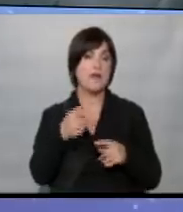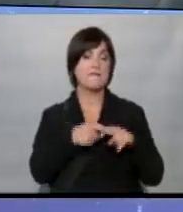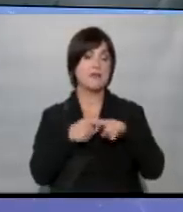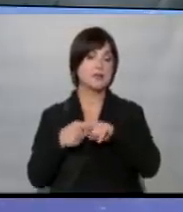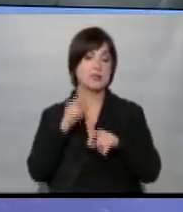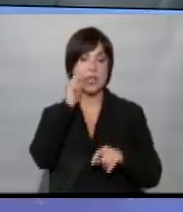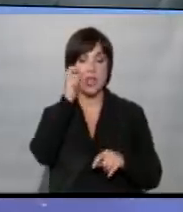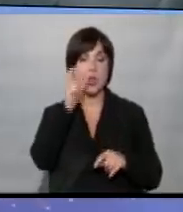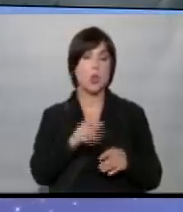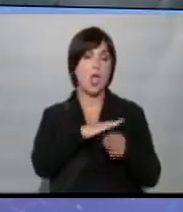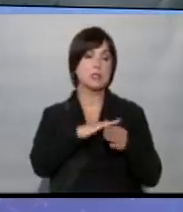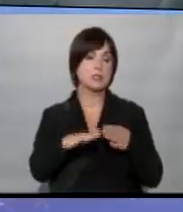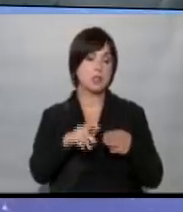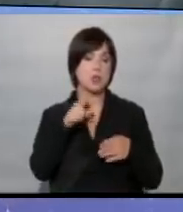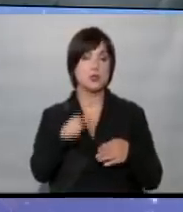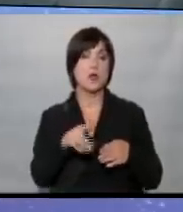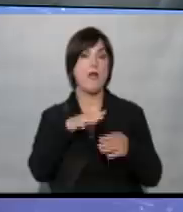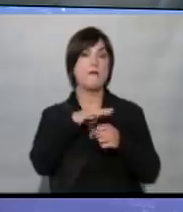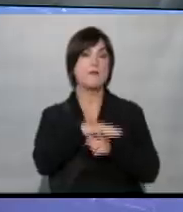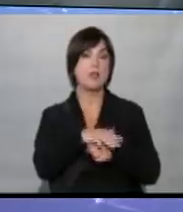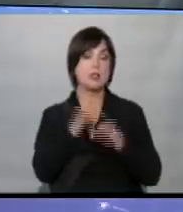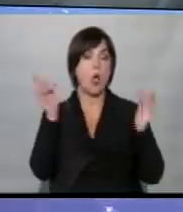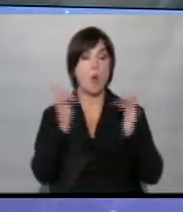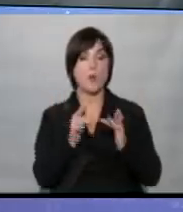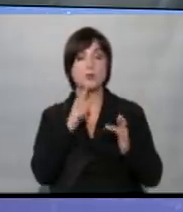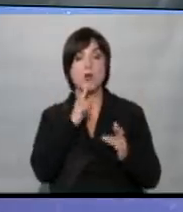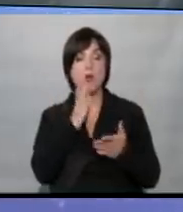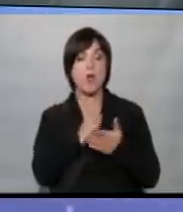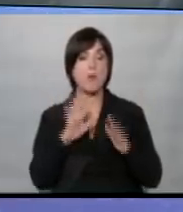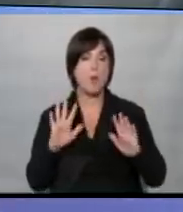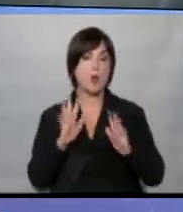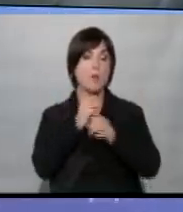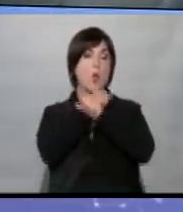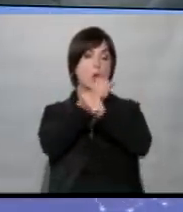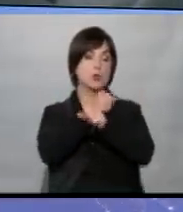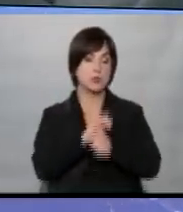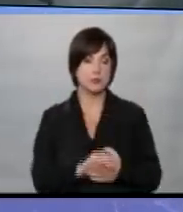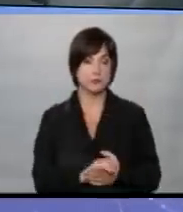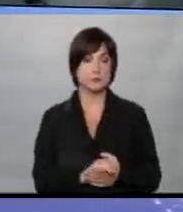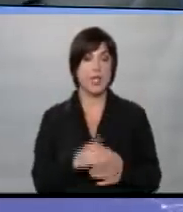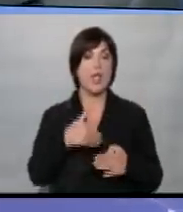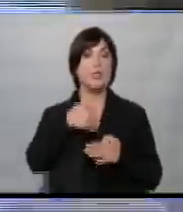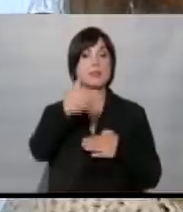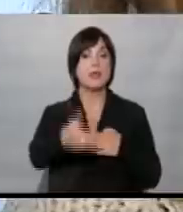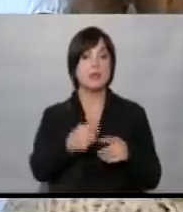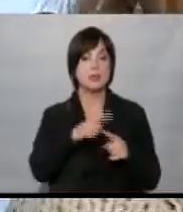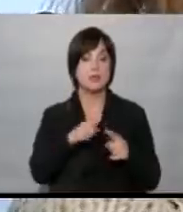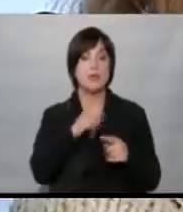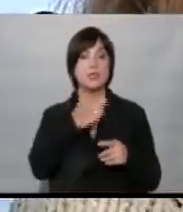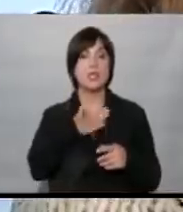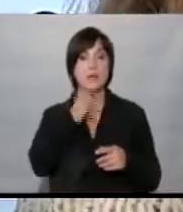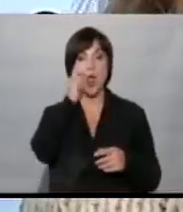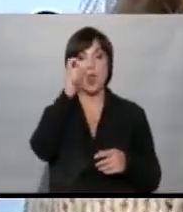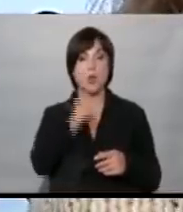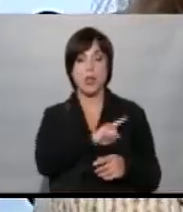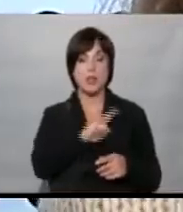за некои луѓе да се амнестираат и дека тука влијае опозицијата за оние кои што бойкотираат, добро. Наредните фактори се дека има и луѓе